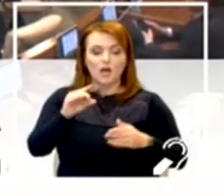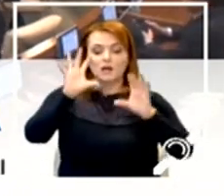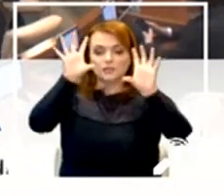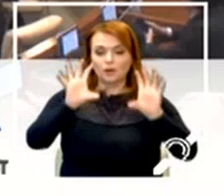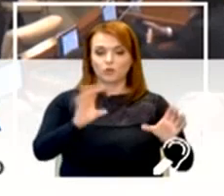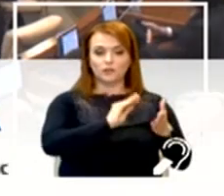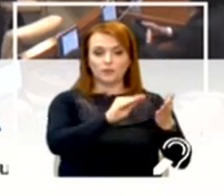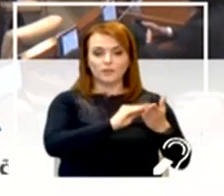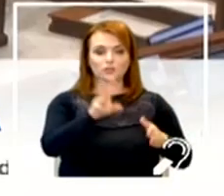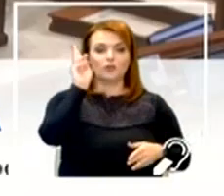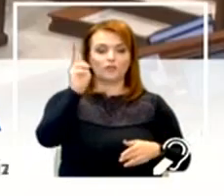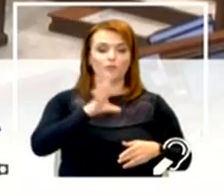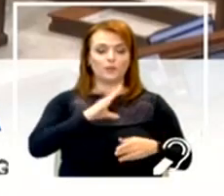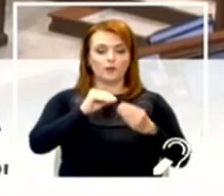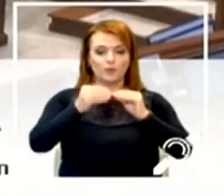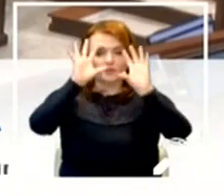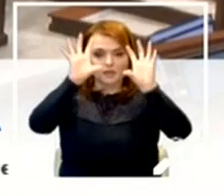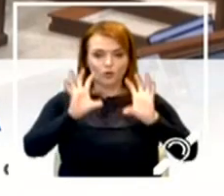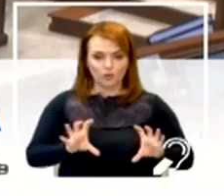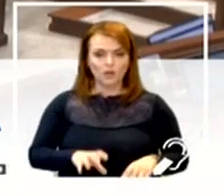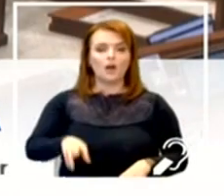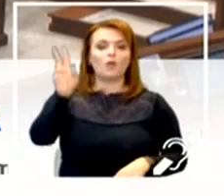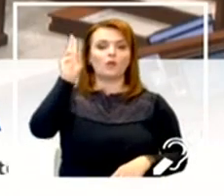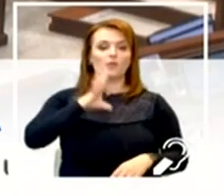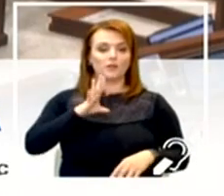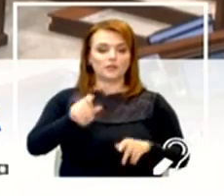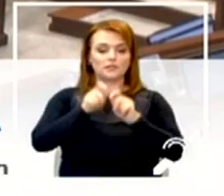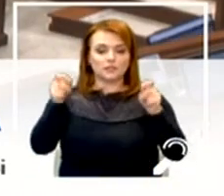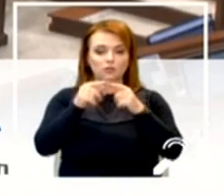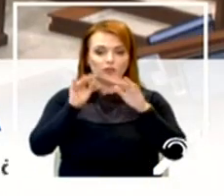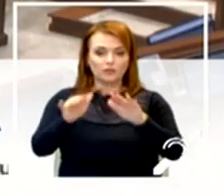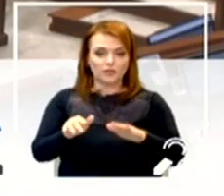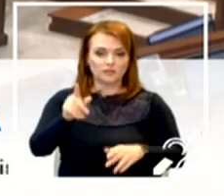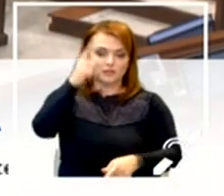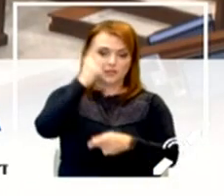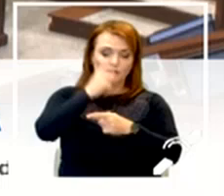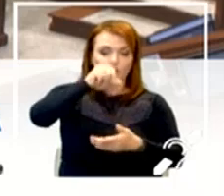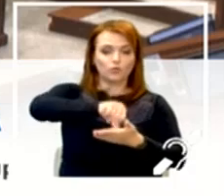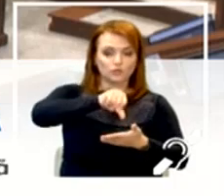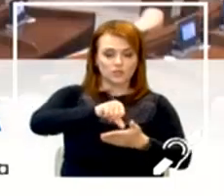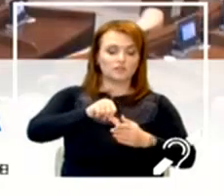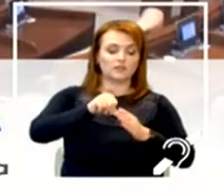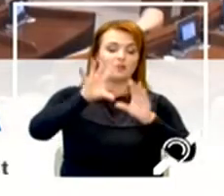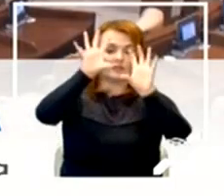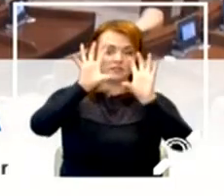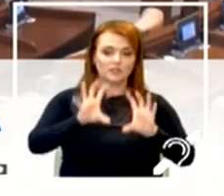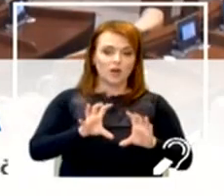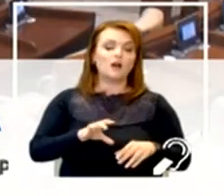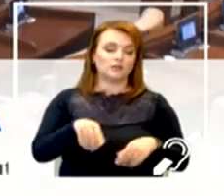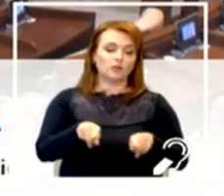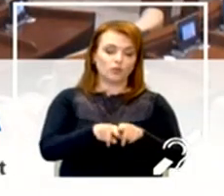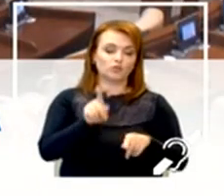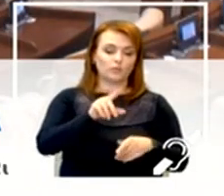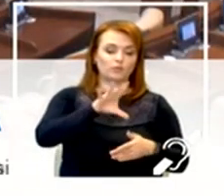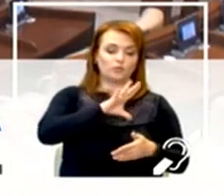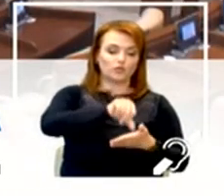acceptați în cursa electorală nu vor fi înscriși în cursa electorală nici persoanele care au fost excluse dintr un scrutin electoral anterior sau cele